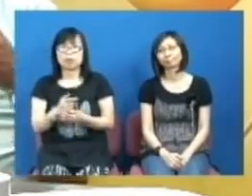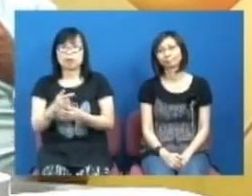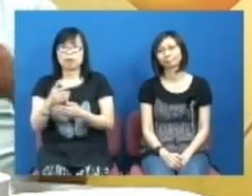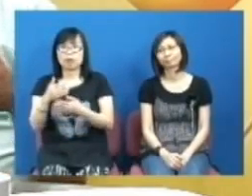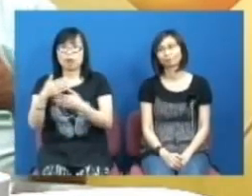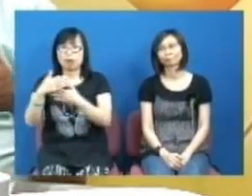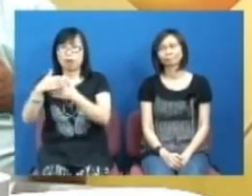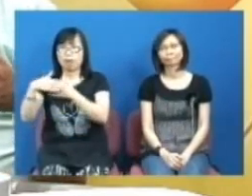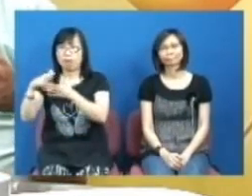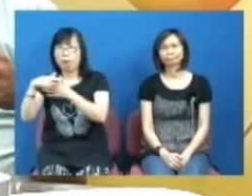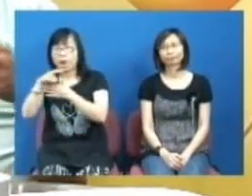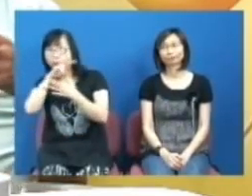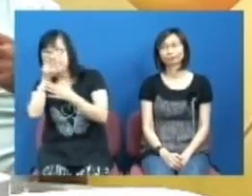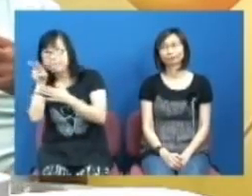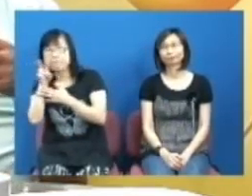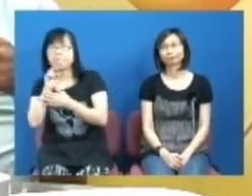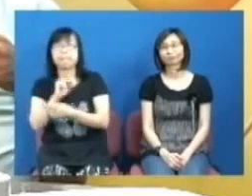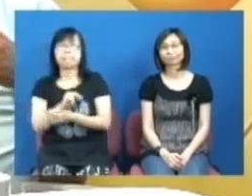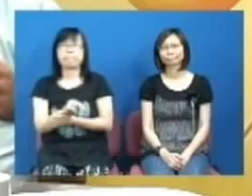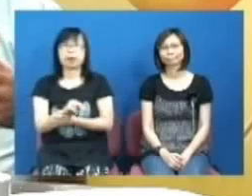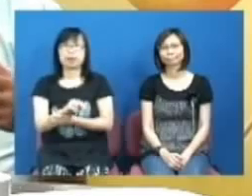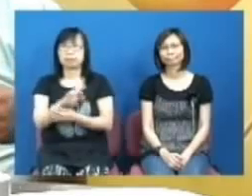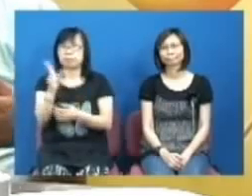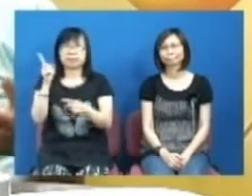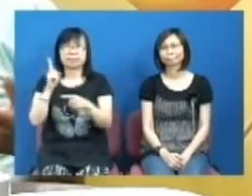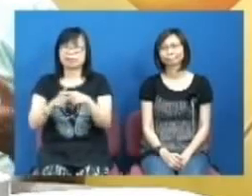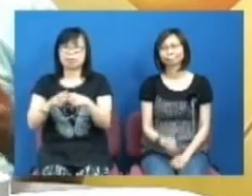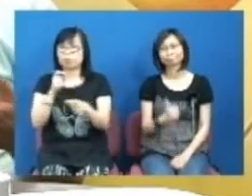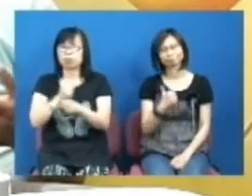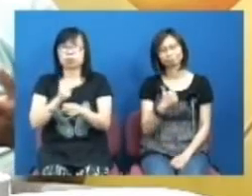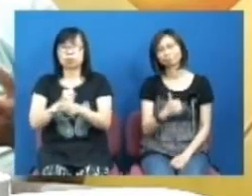只有呢個外觀而冇實質嘢嘅，譬如